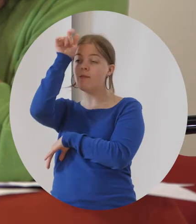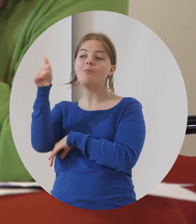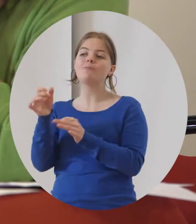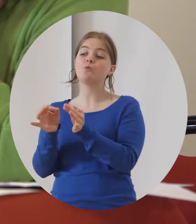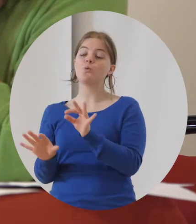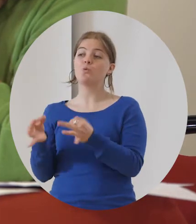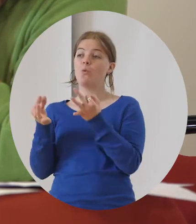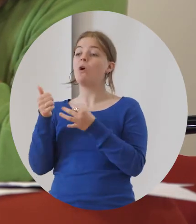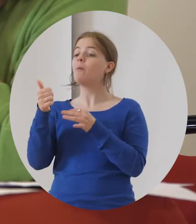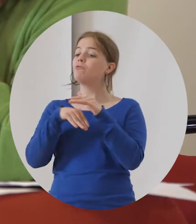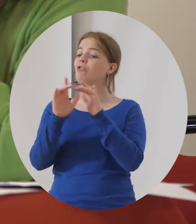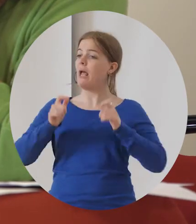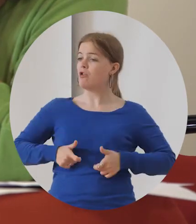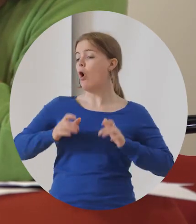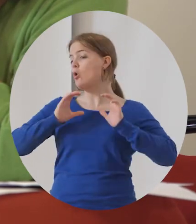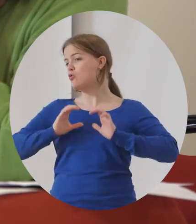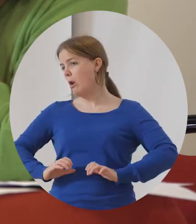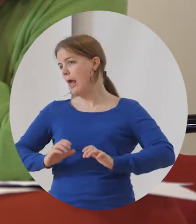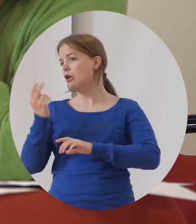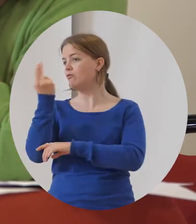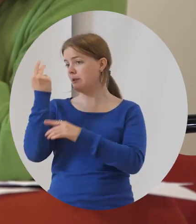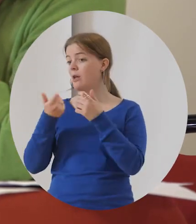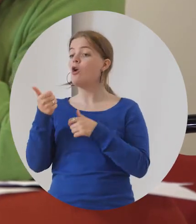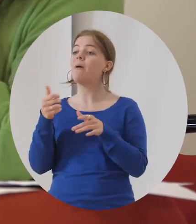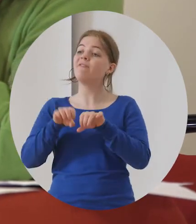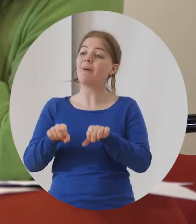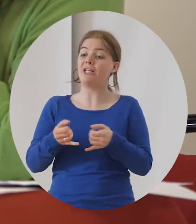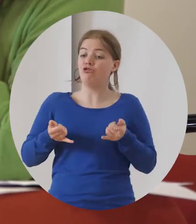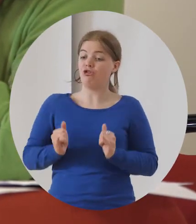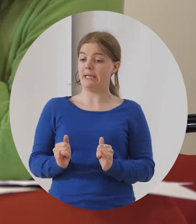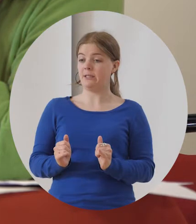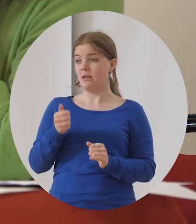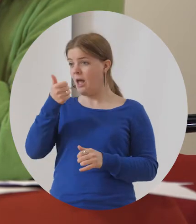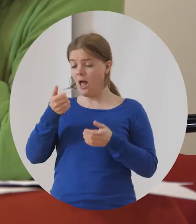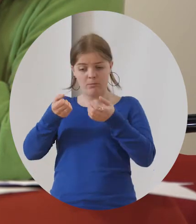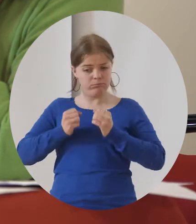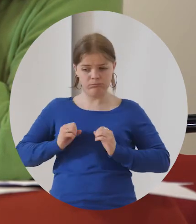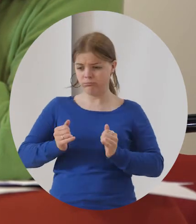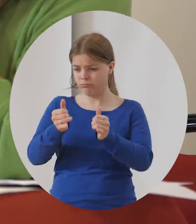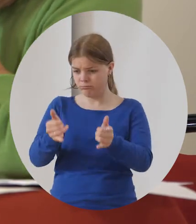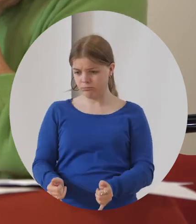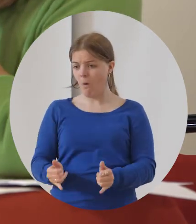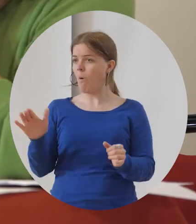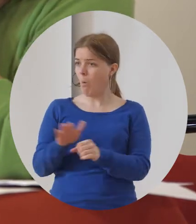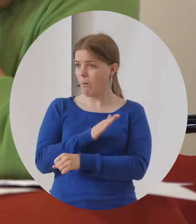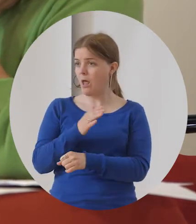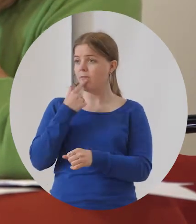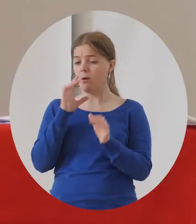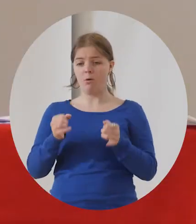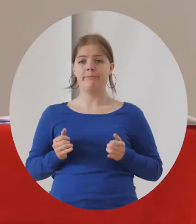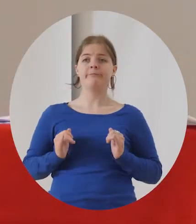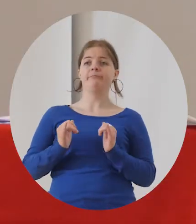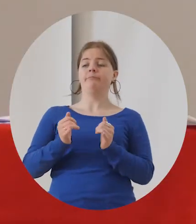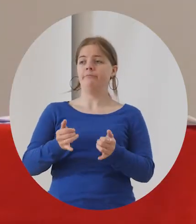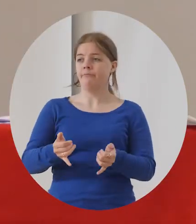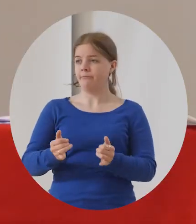des chaises dans les écoles, et dans les collèges et dans les universités qui sont faites d'une seule pièce et qui permettent de se balancer.